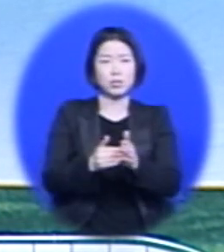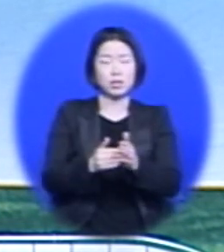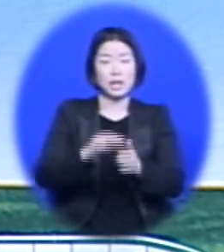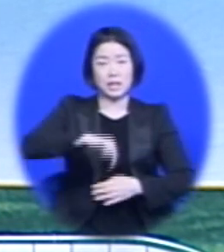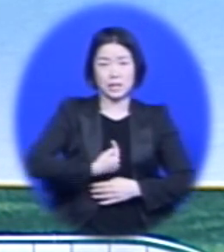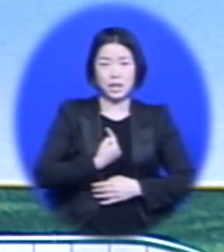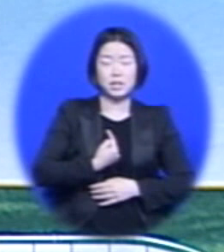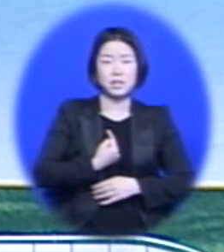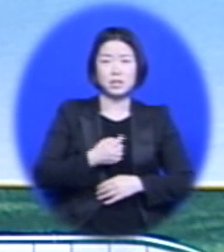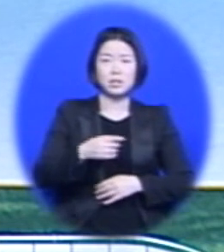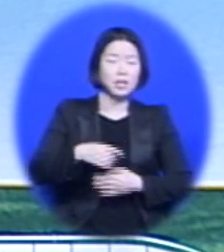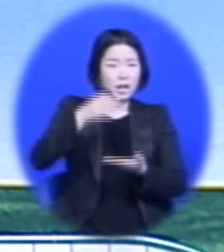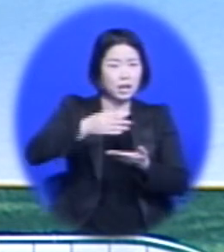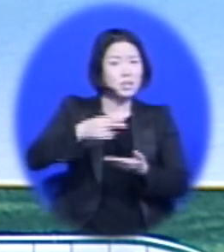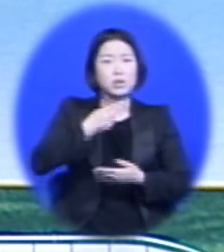자기 자신은 무가치한